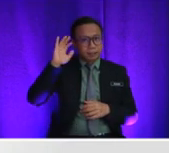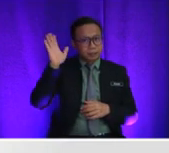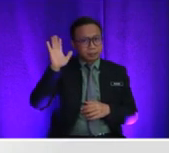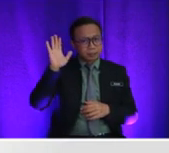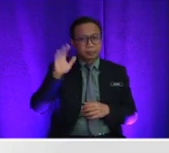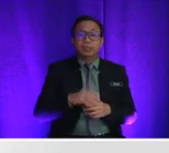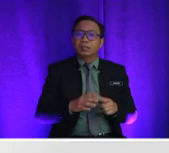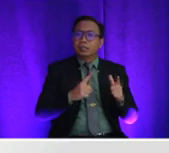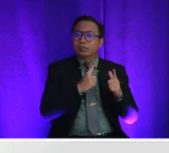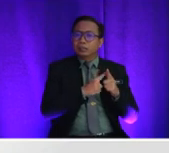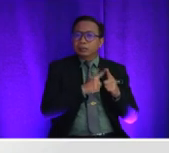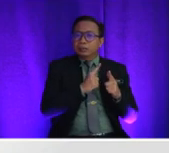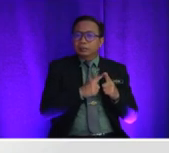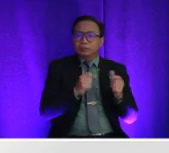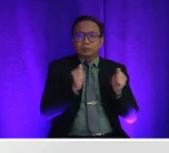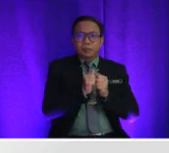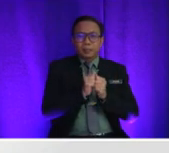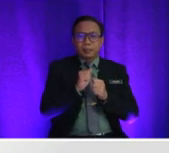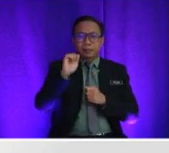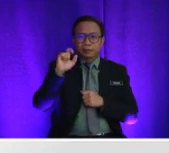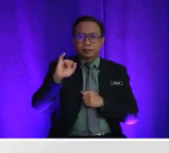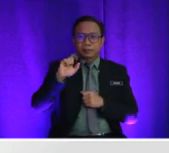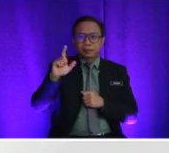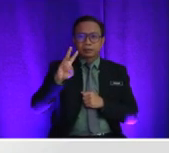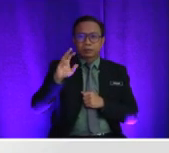Oke Yang kedua kita akan sama dengan